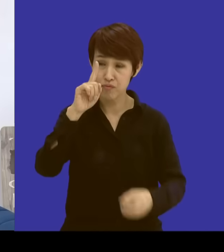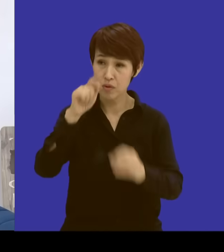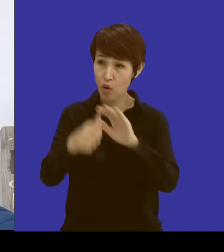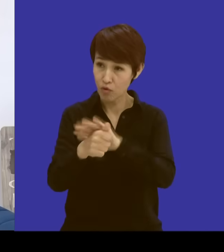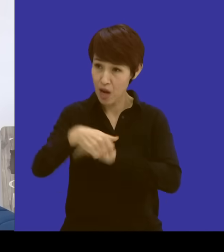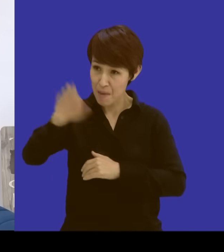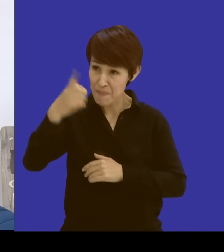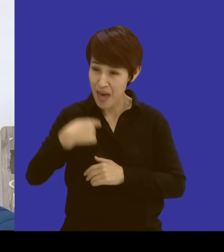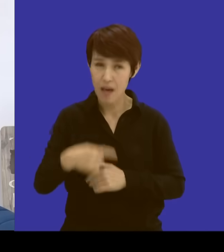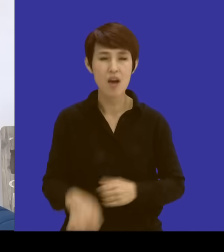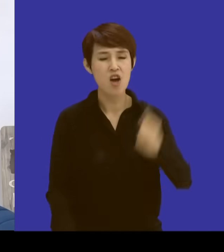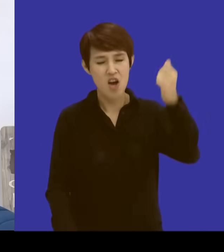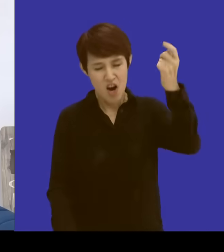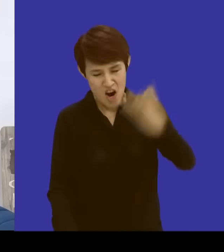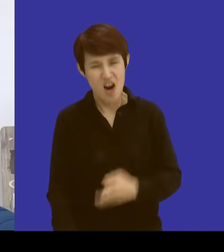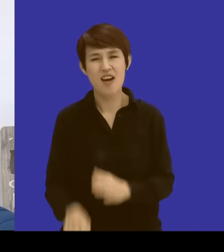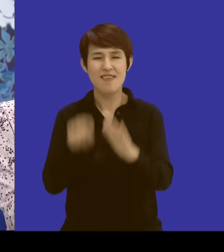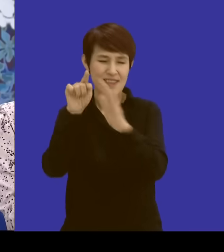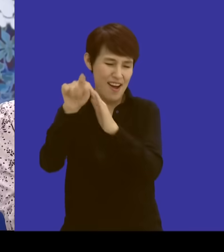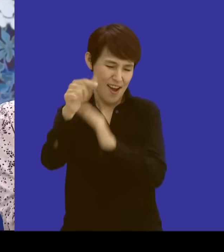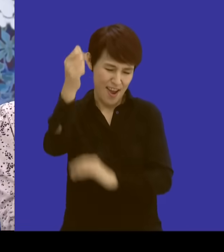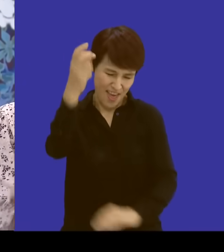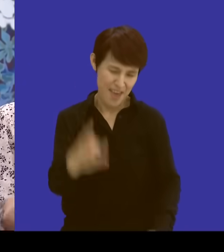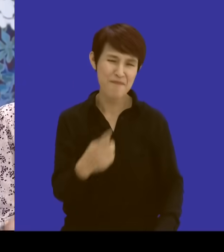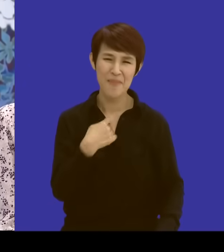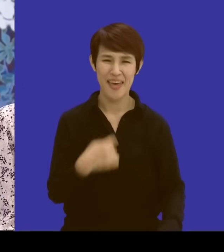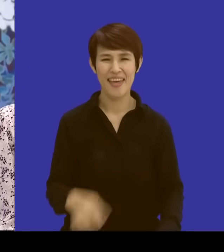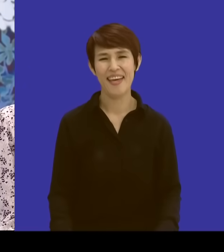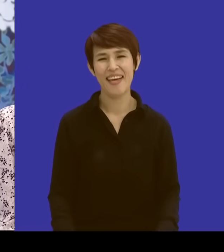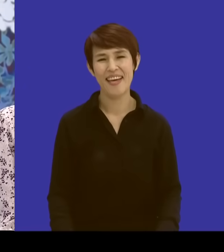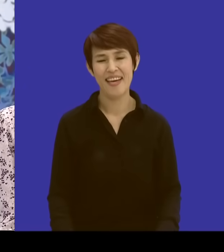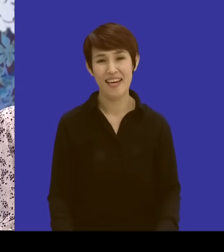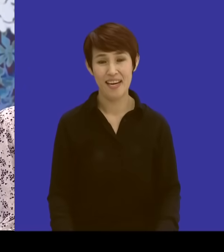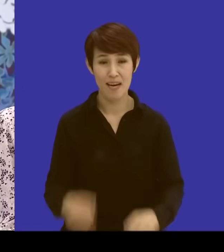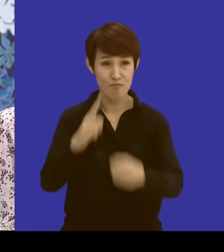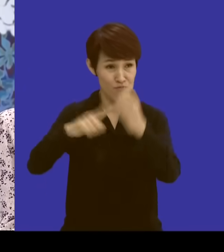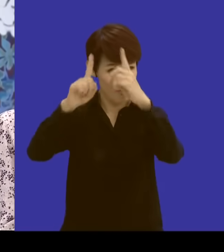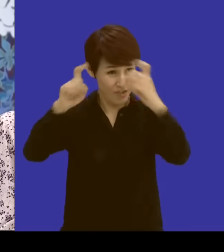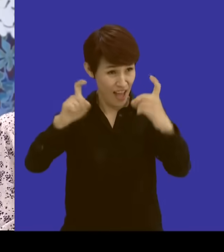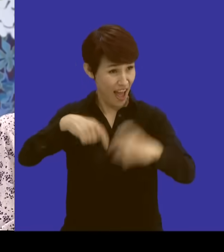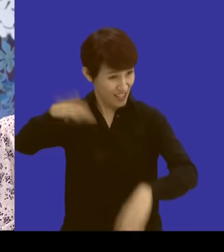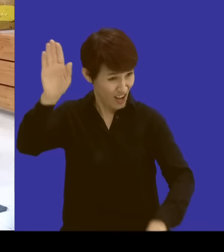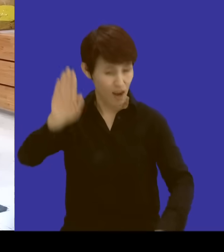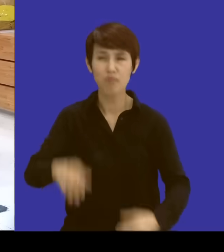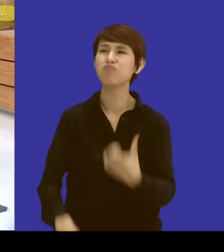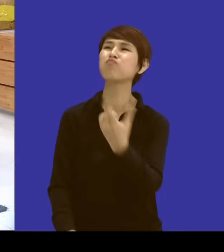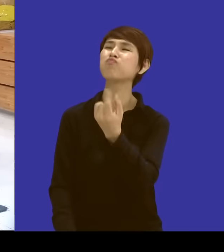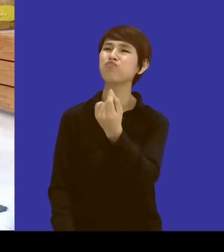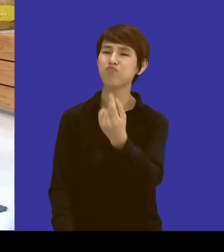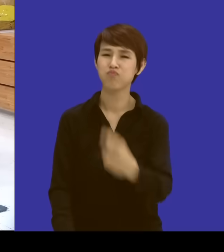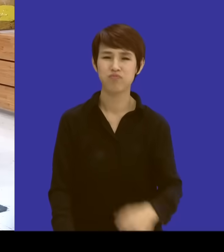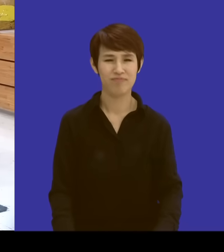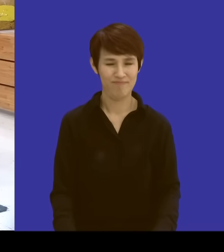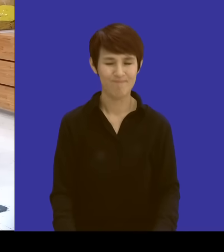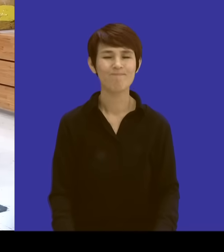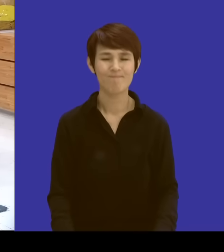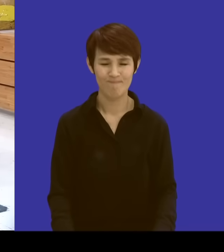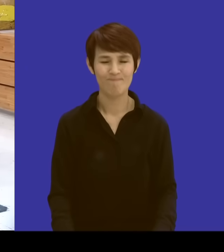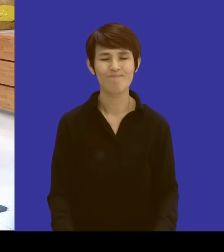번 갔습니다. 그걸 다 치유하기 됐네요. 위해서. 됐어요. 치유하기 위해서. 교육사도 들어가시고. 예, 그럼요. 그럼요. 평일날. 네.